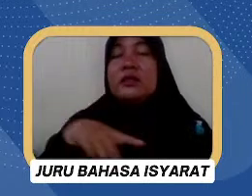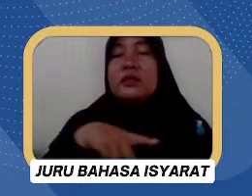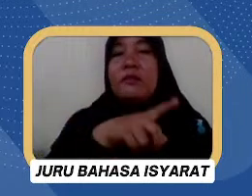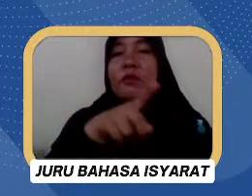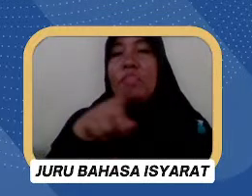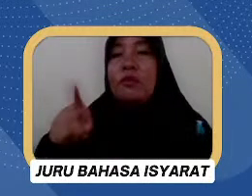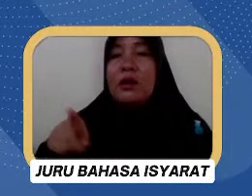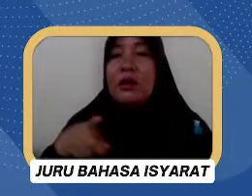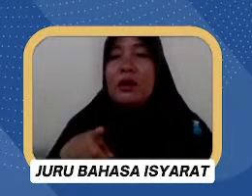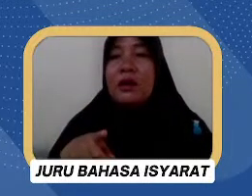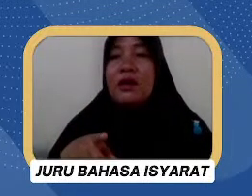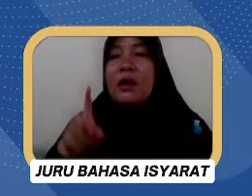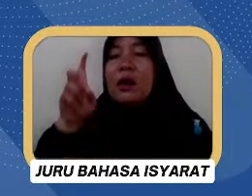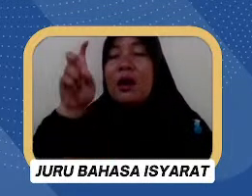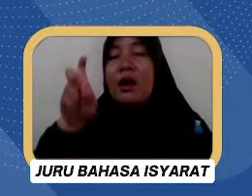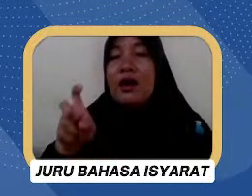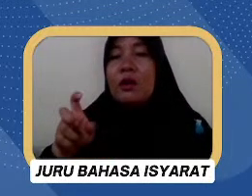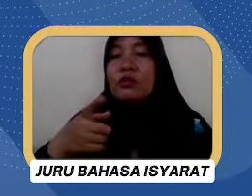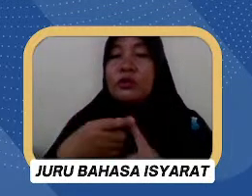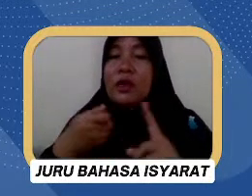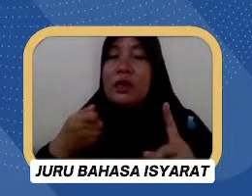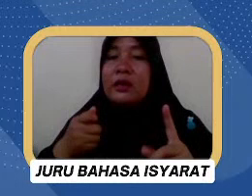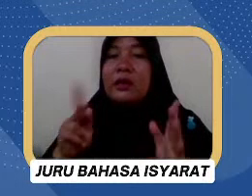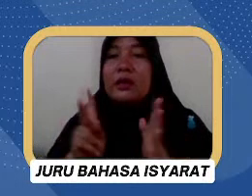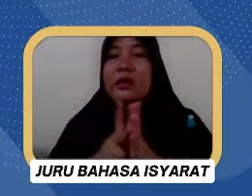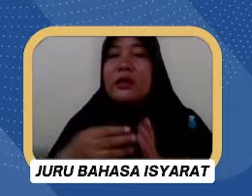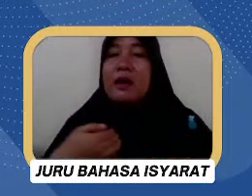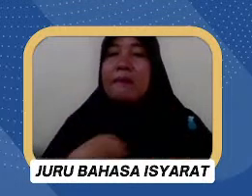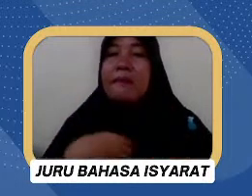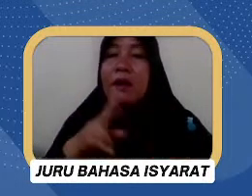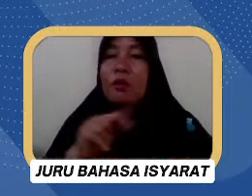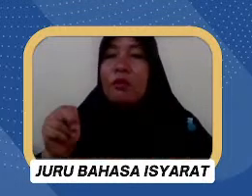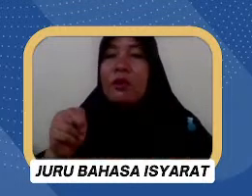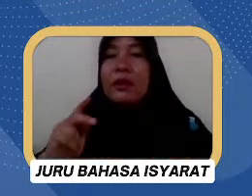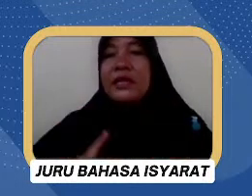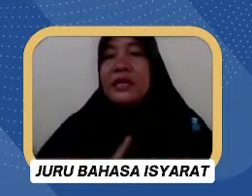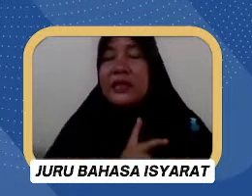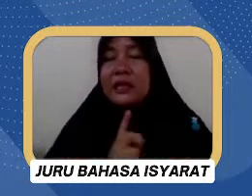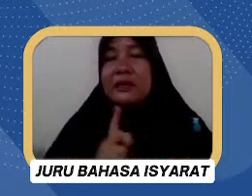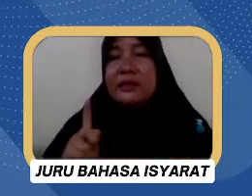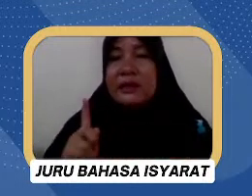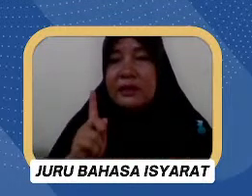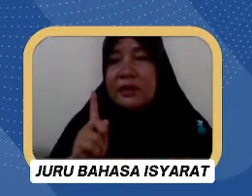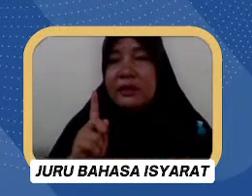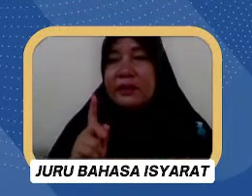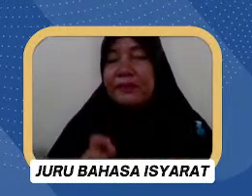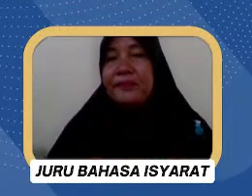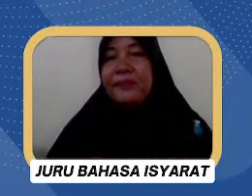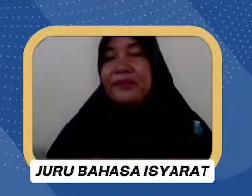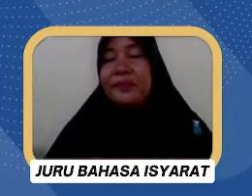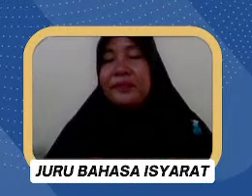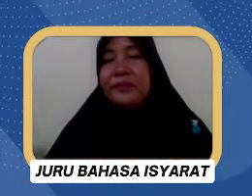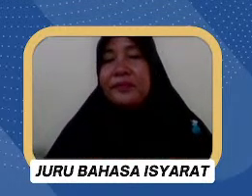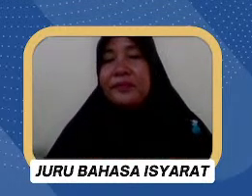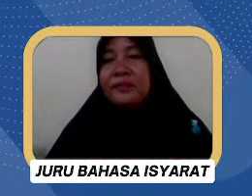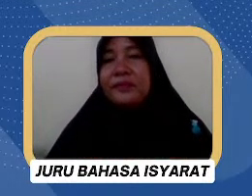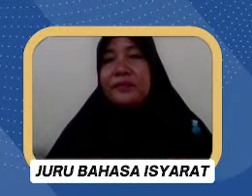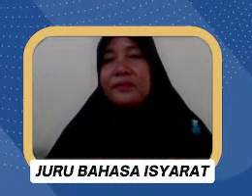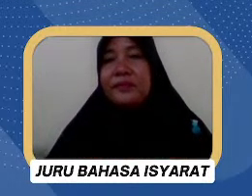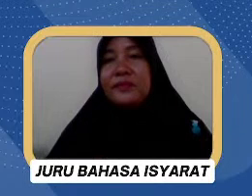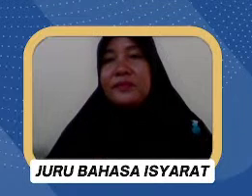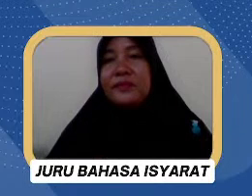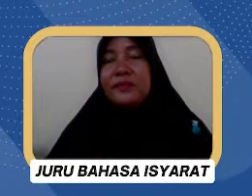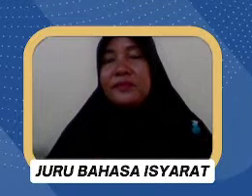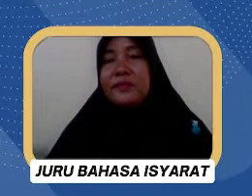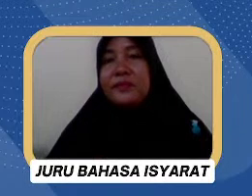bersikap, berperilaku yang baik. Selain ada kemauan, tentunya ada yang namanya greget,